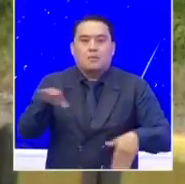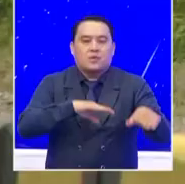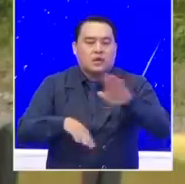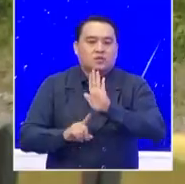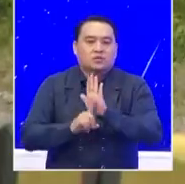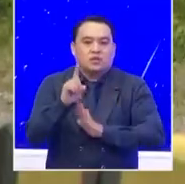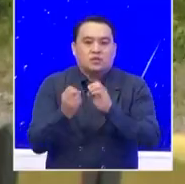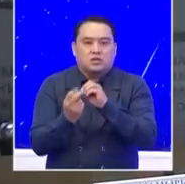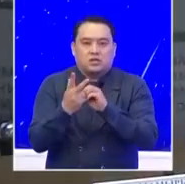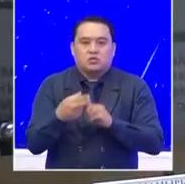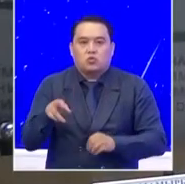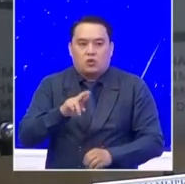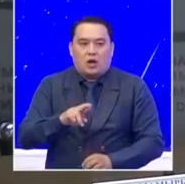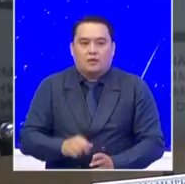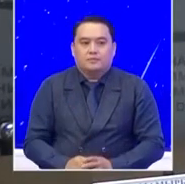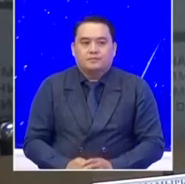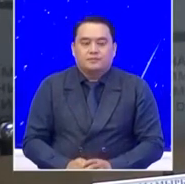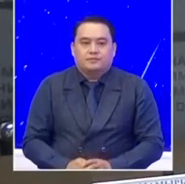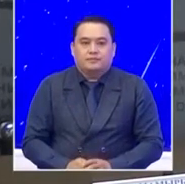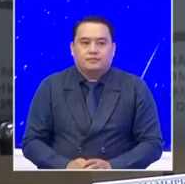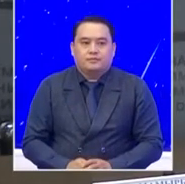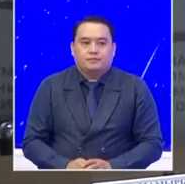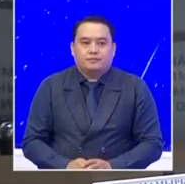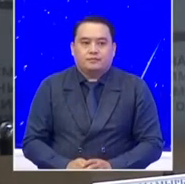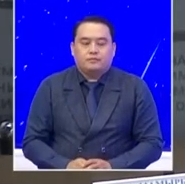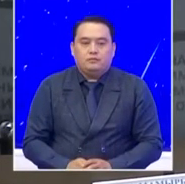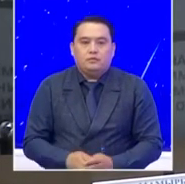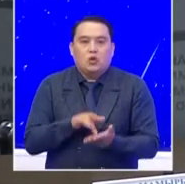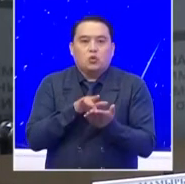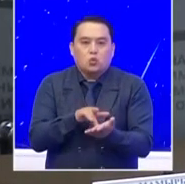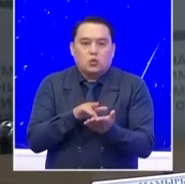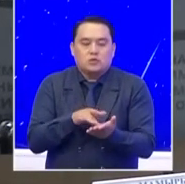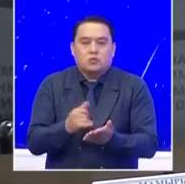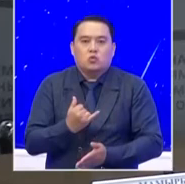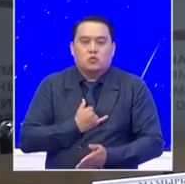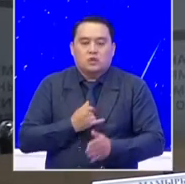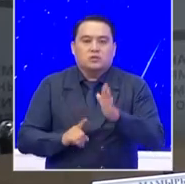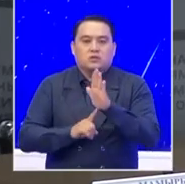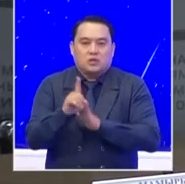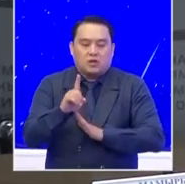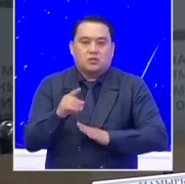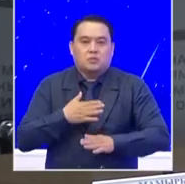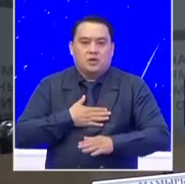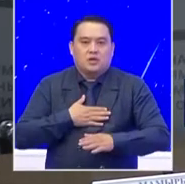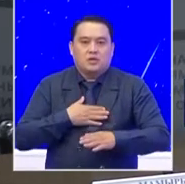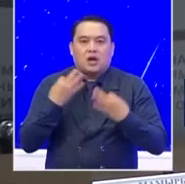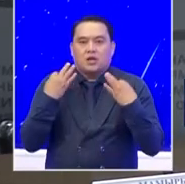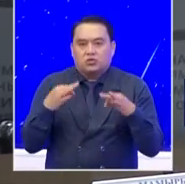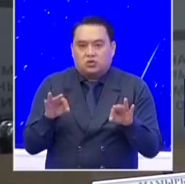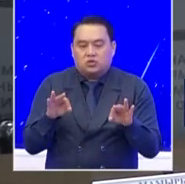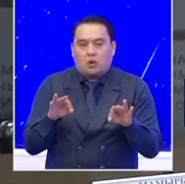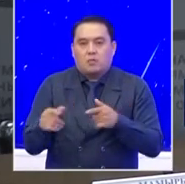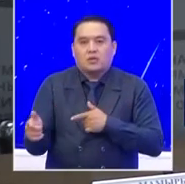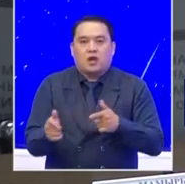начнется с 13 июня. Касательно объектов туризма, они в данное время уже работают. До этого мы давали разрешение